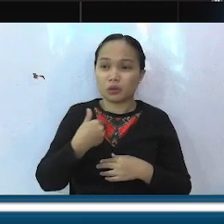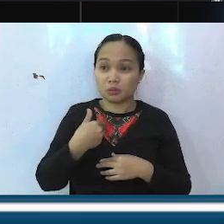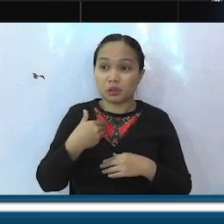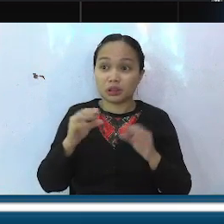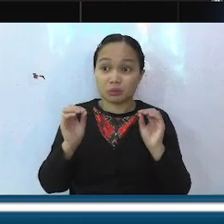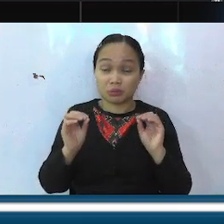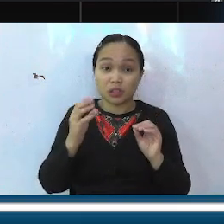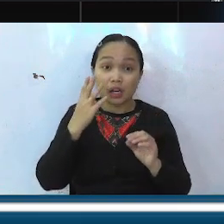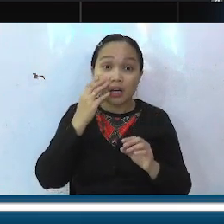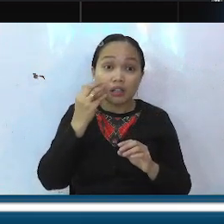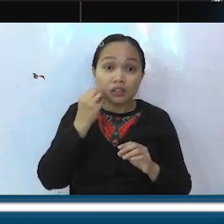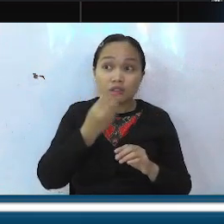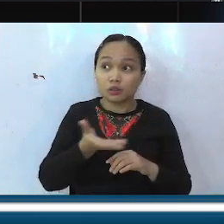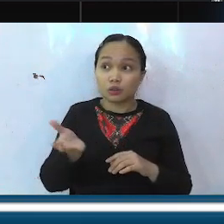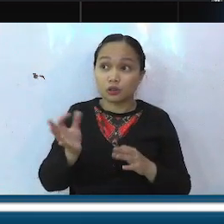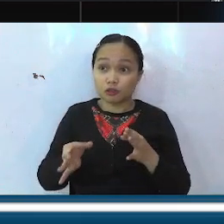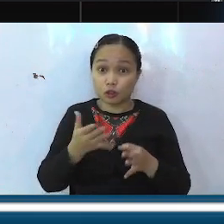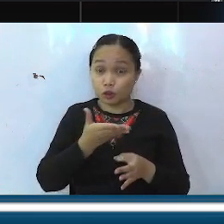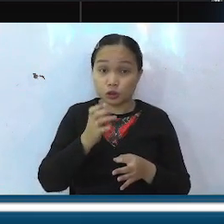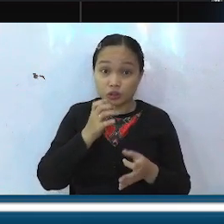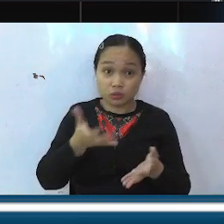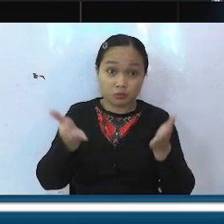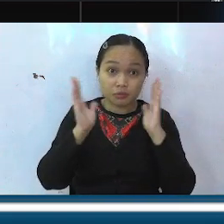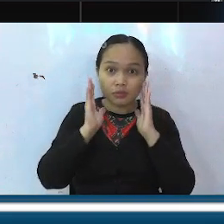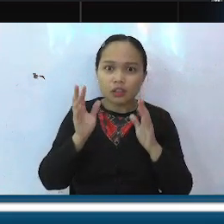tipo na pag alam na hindi kayo nakikinig.